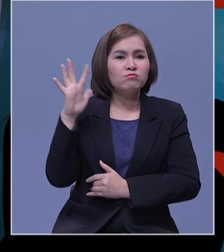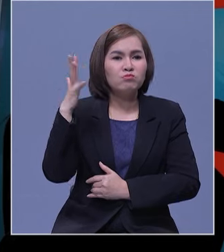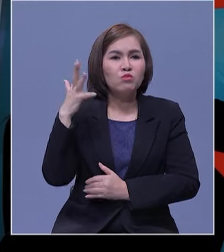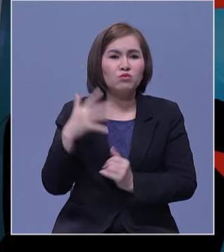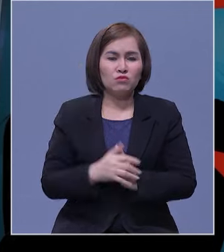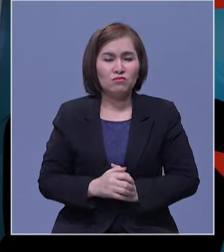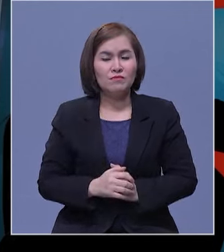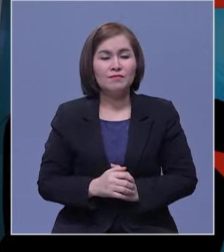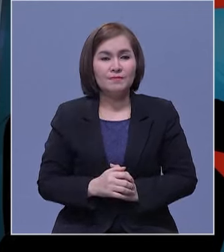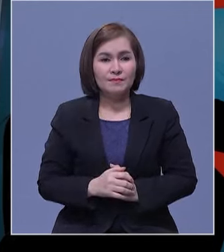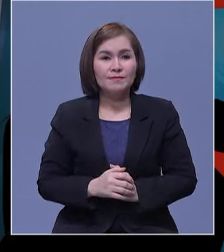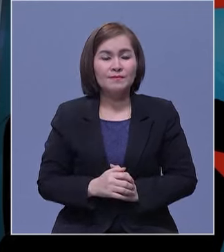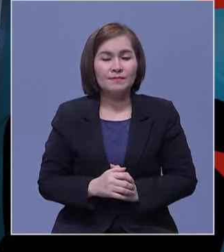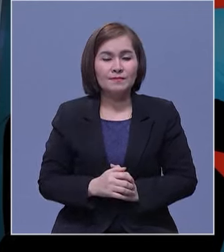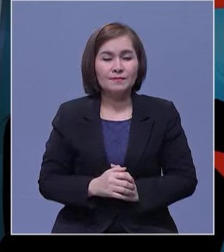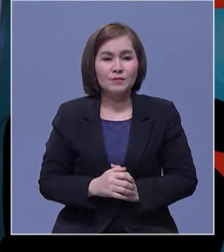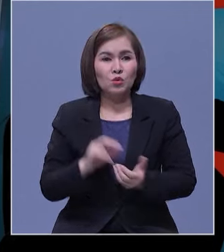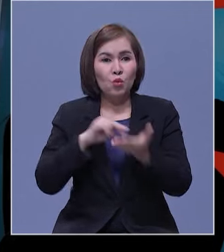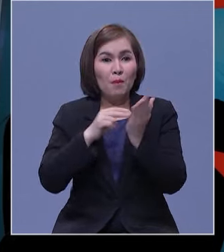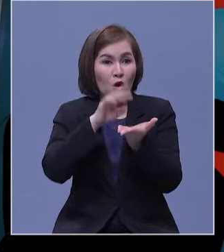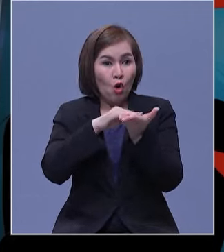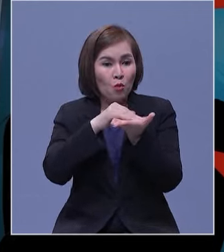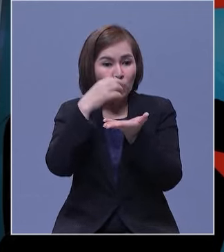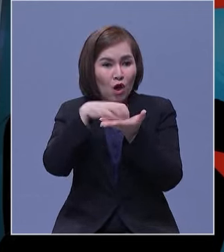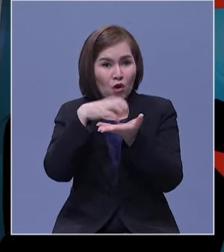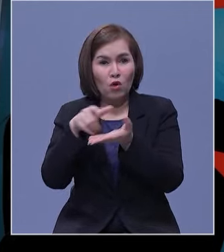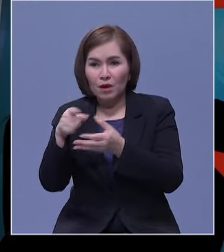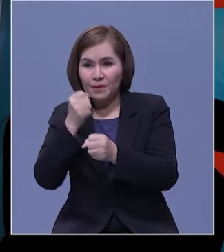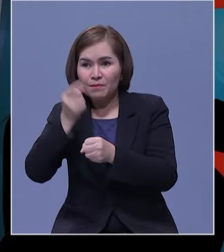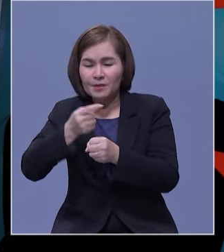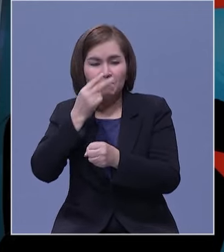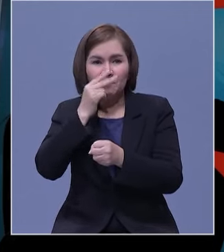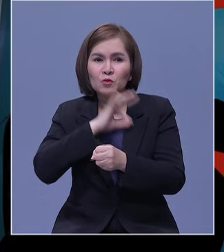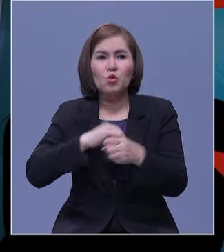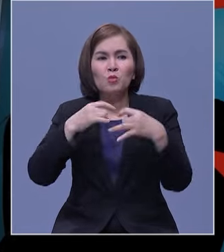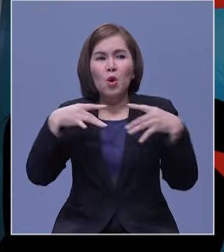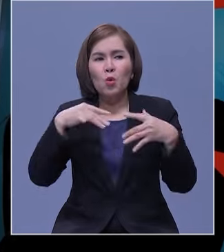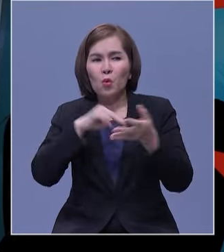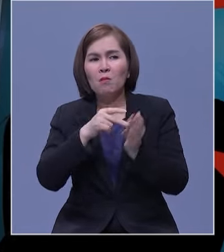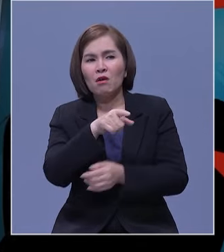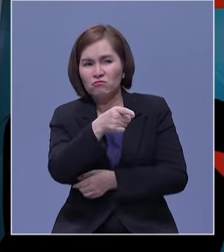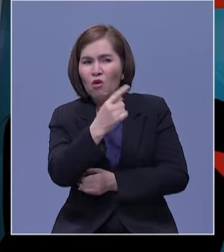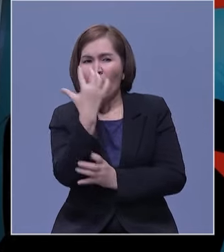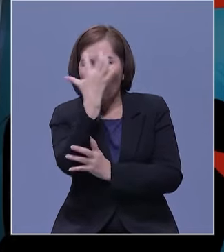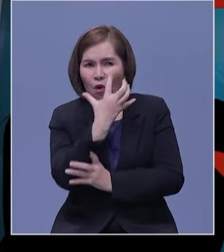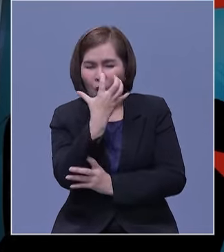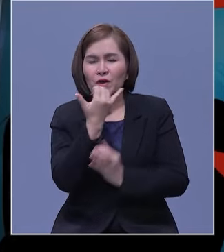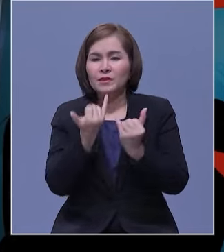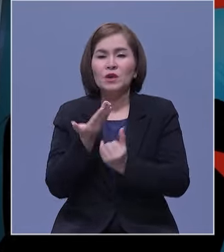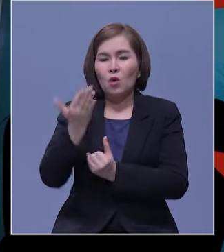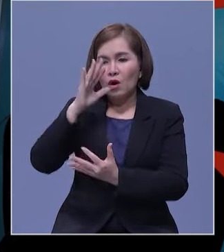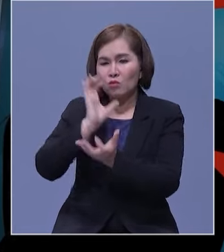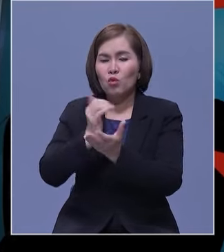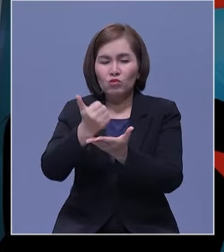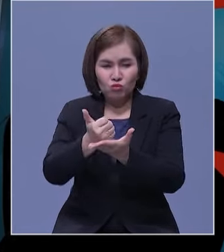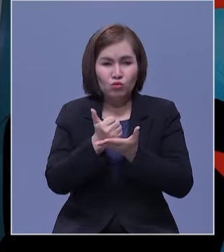ใจหรือว่าใส่ใจได้ตามที่ตัวเองกล่าวอ้างค่ะผู้เสียหายก็เลยรู้แล้วว่าตัวเองเนี่ยถูกหลอกนะคะก็มาร้องทุกต่อพนักงานสอบ